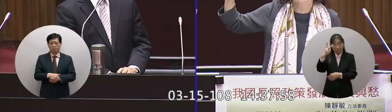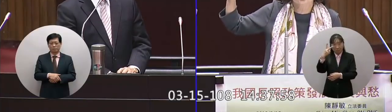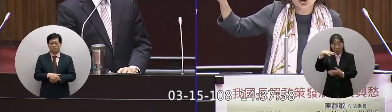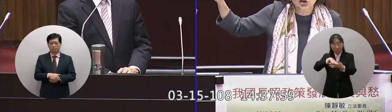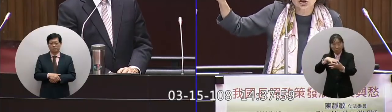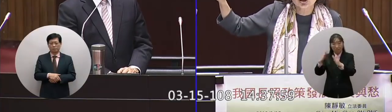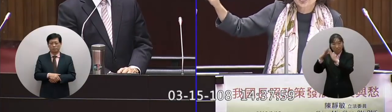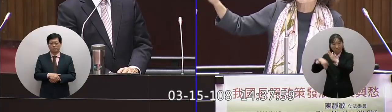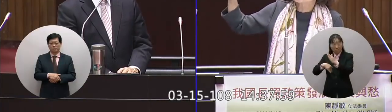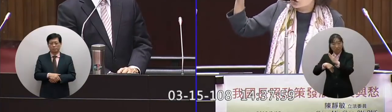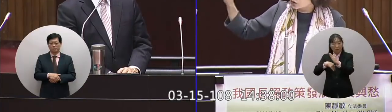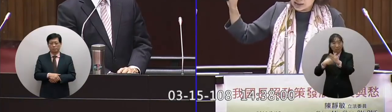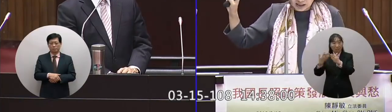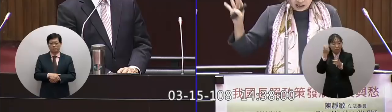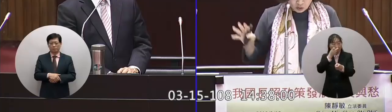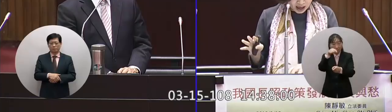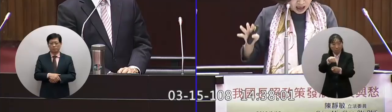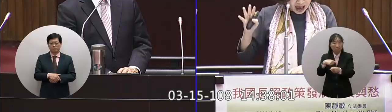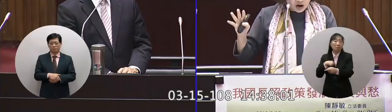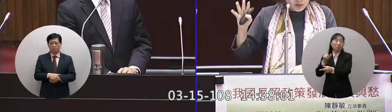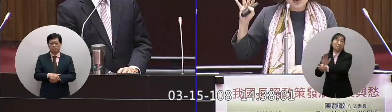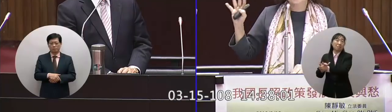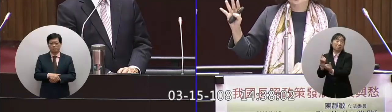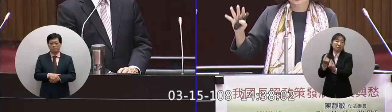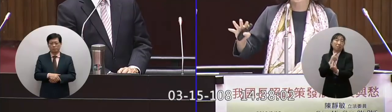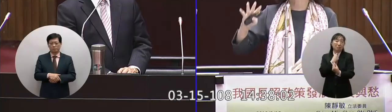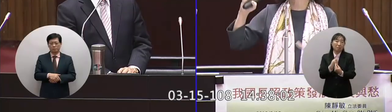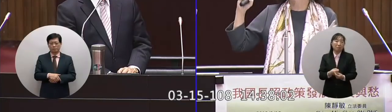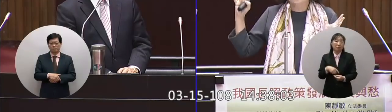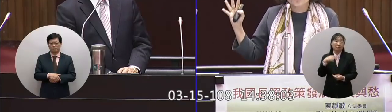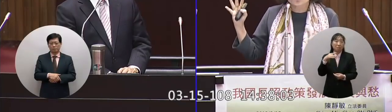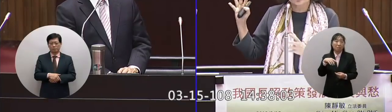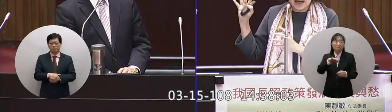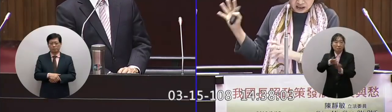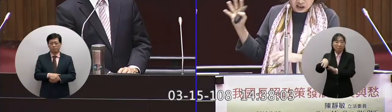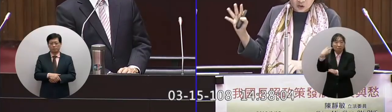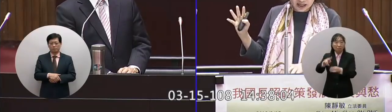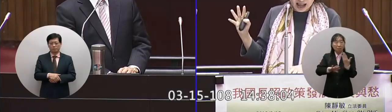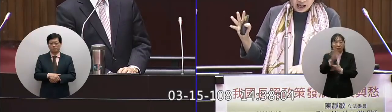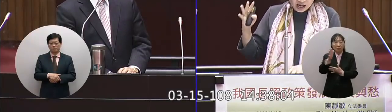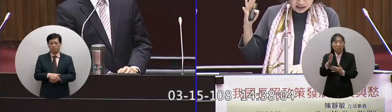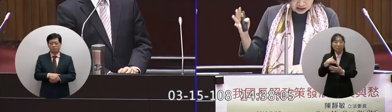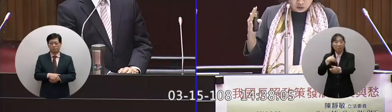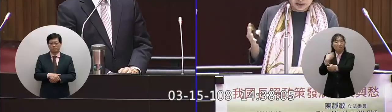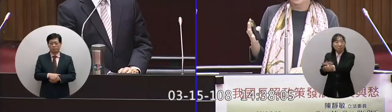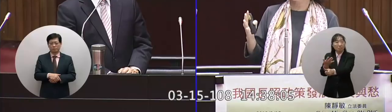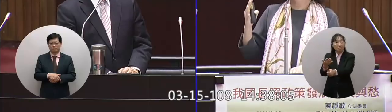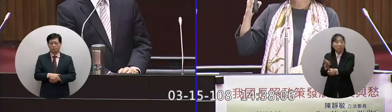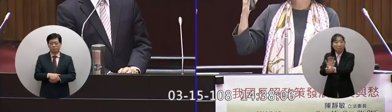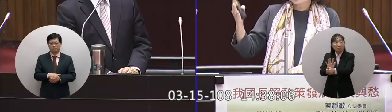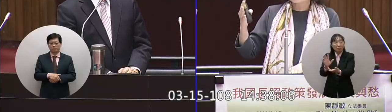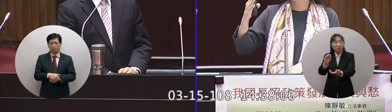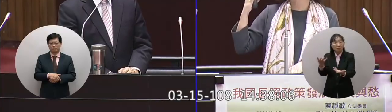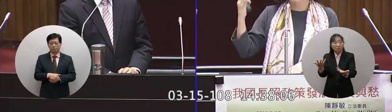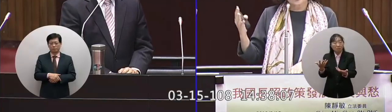照顾者的支持，但是除了这个以外还有没有更多元的一个服务可以提供给他，这个是我想